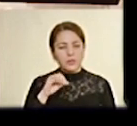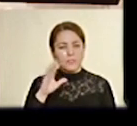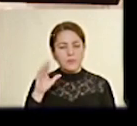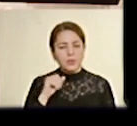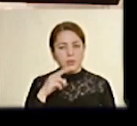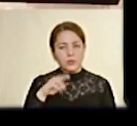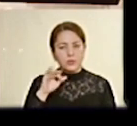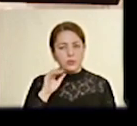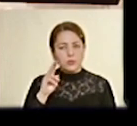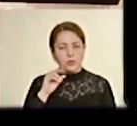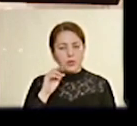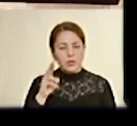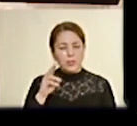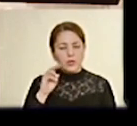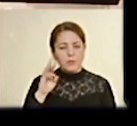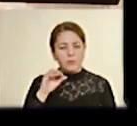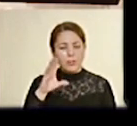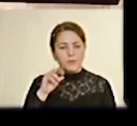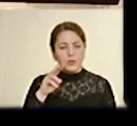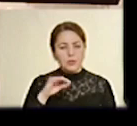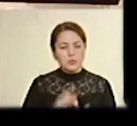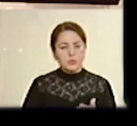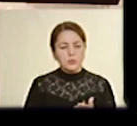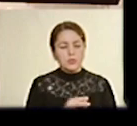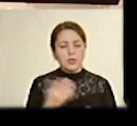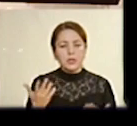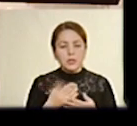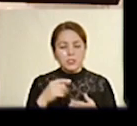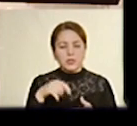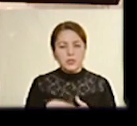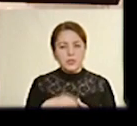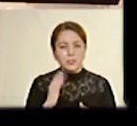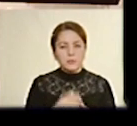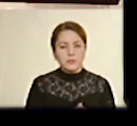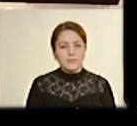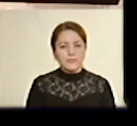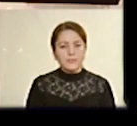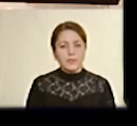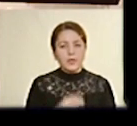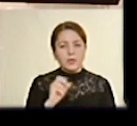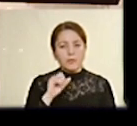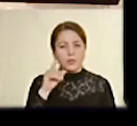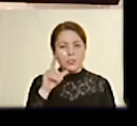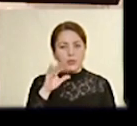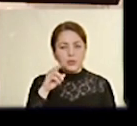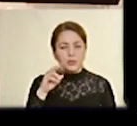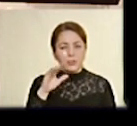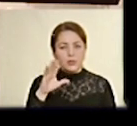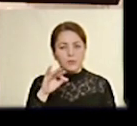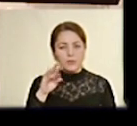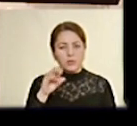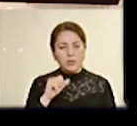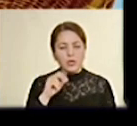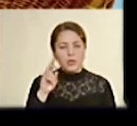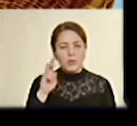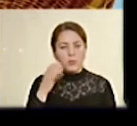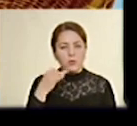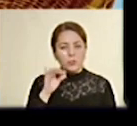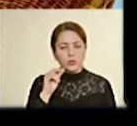mevali o'simliklarga qaysi o'simliklarni kiritamiz? Bang devona,